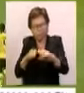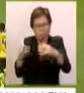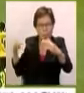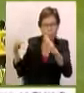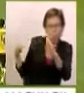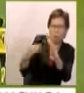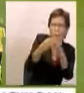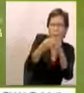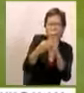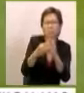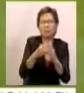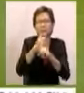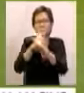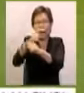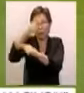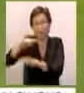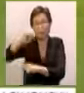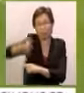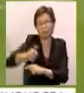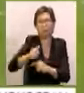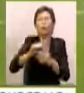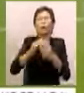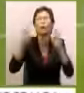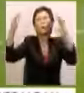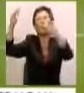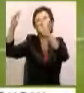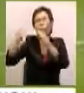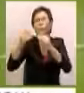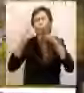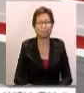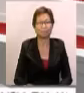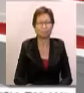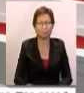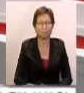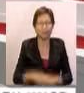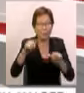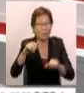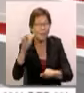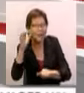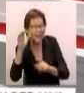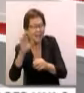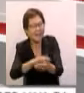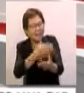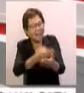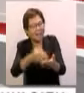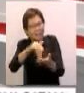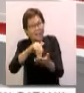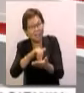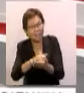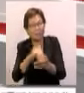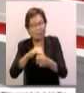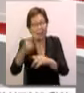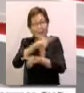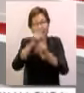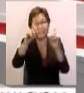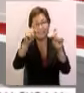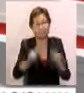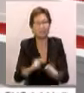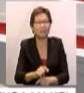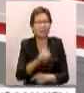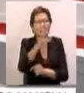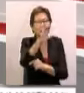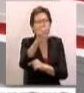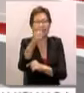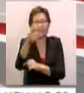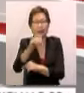pertahanan Thailand esok. Semoga berjaya Harimau Melaya. Lagu itu tadi. Okey, kita teruskan lagi dengan berita ini. Chef di